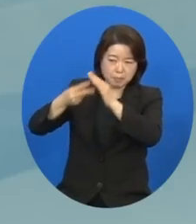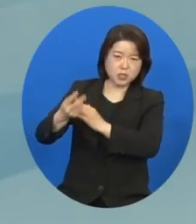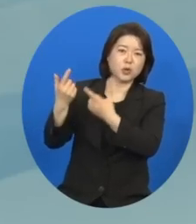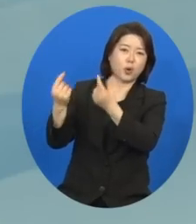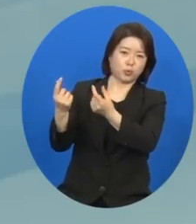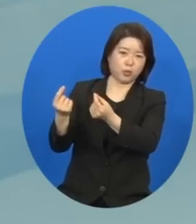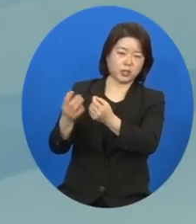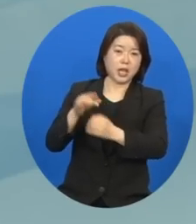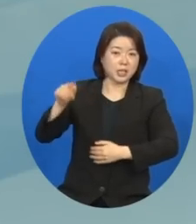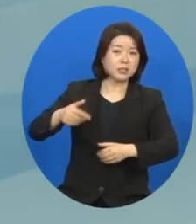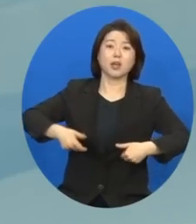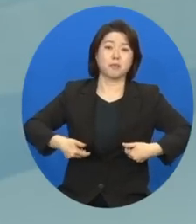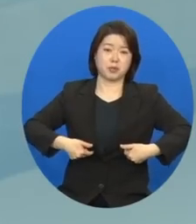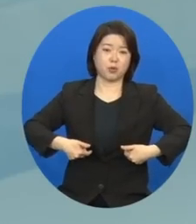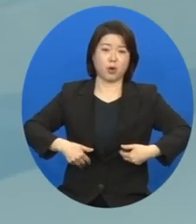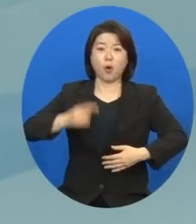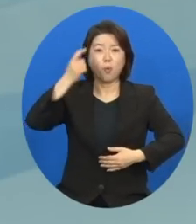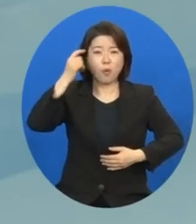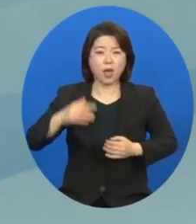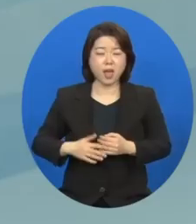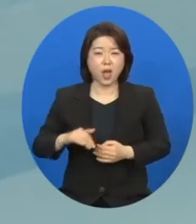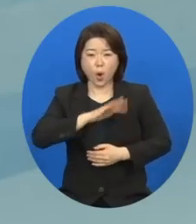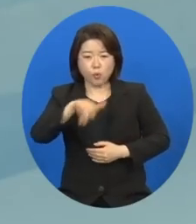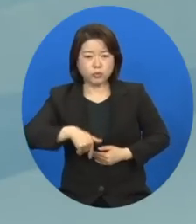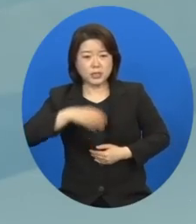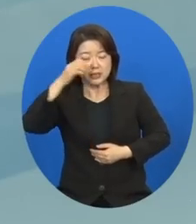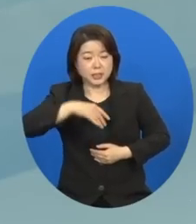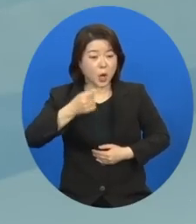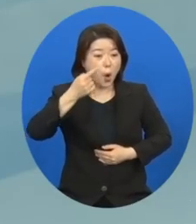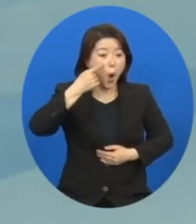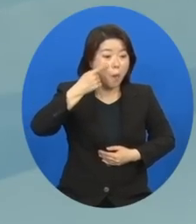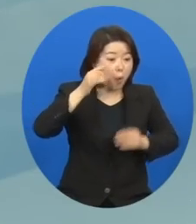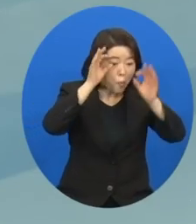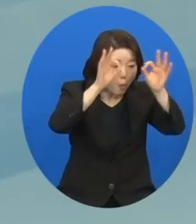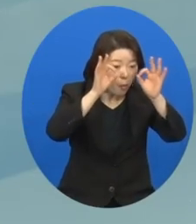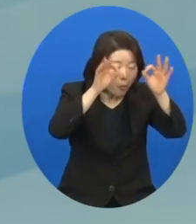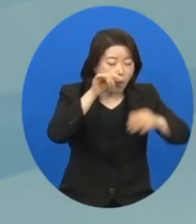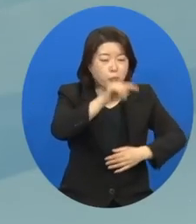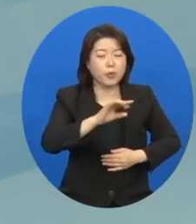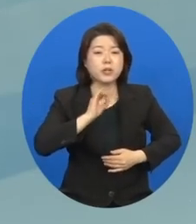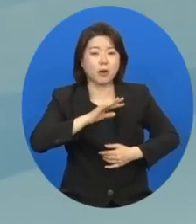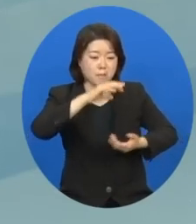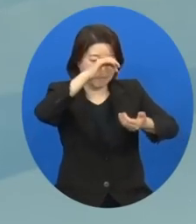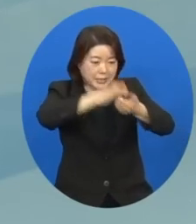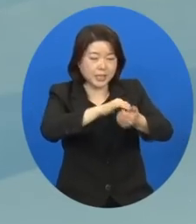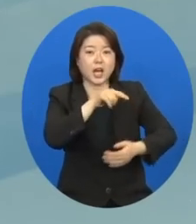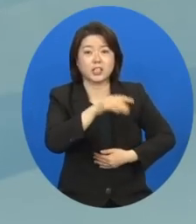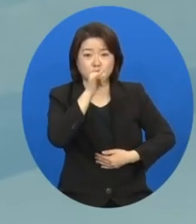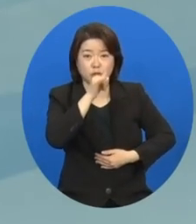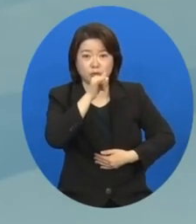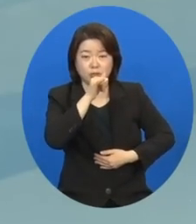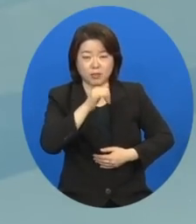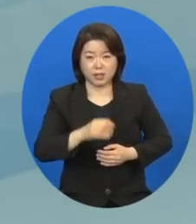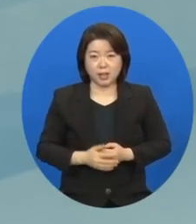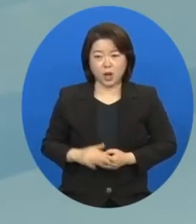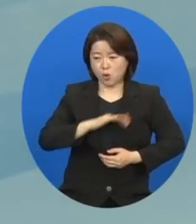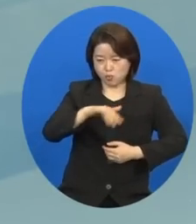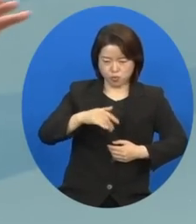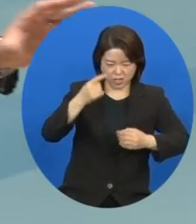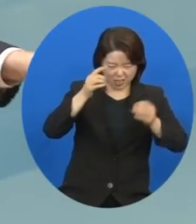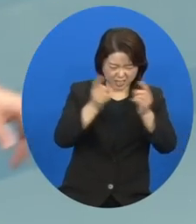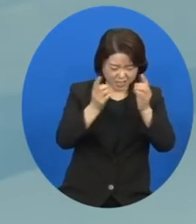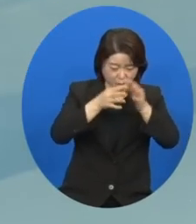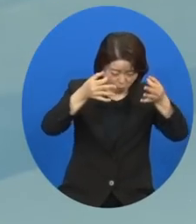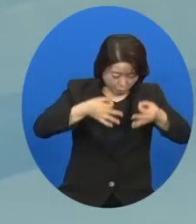그것이 필요하다는 거 왜요? 우리는 너무나 눈에 보이는 것에 우리 스스로를 가두거든요. 우리 스스로를 제한시키거든요. 우리는 그저